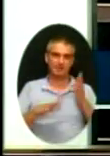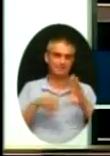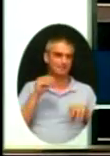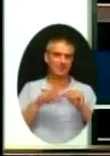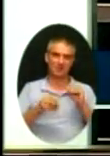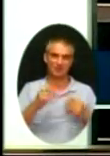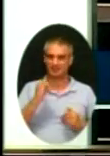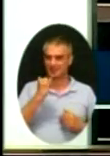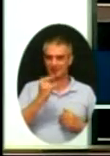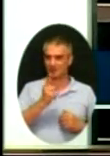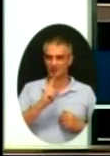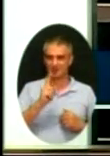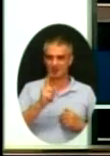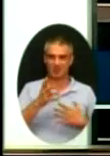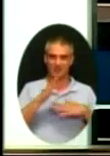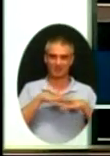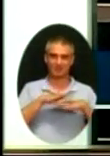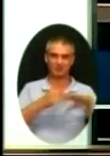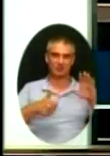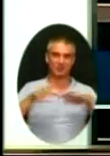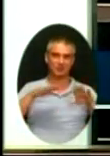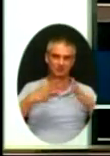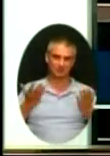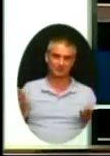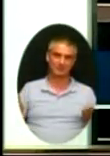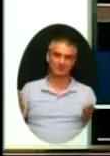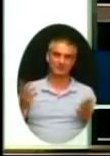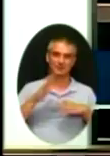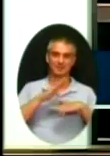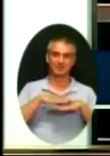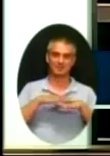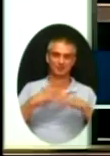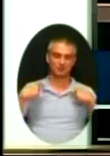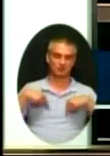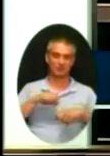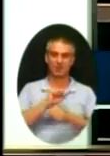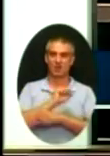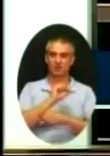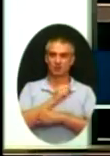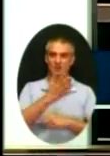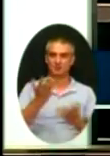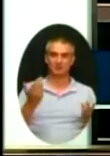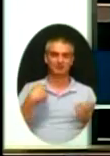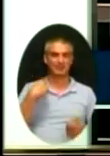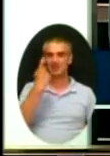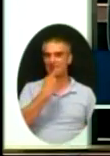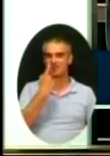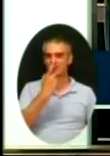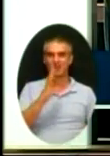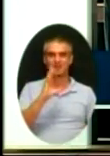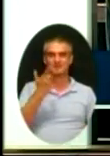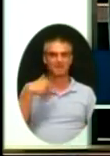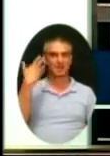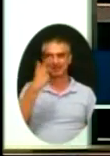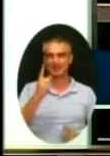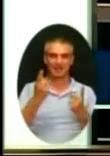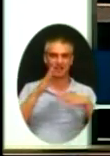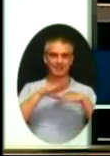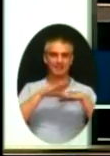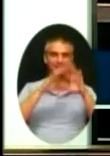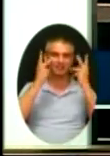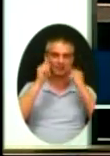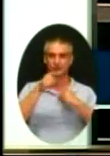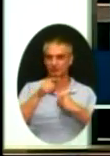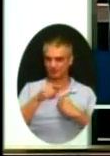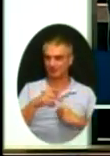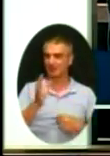מערכת בחירות. אומנם לא לתפקיד ראש הממשלה, אלא לתפקיד יו"ר האופוזיציה. אני תוהה מה יעלה בגורל התפקיד החשוב